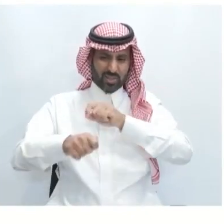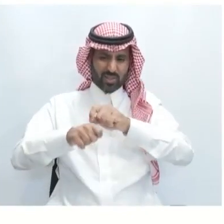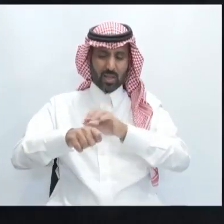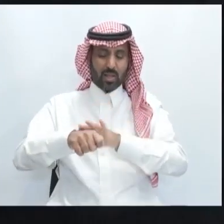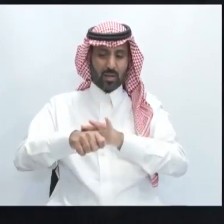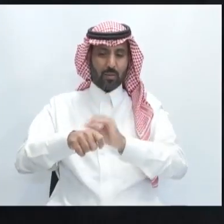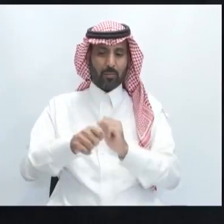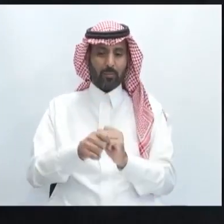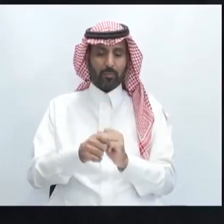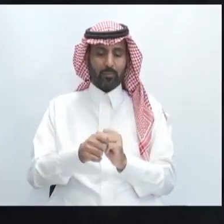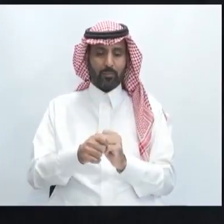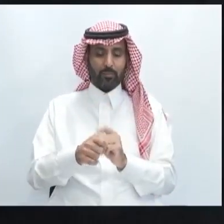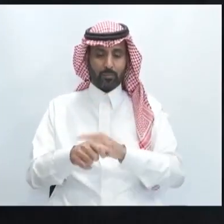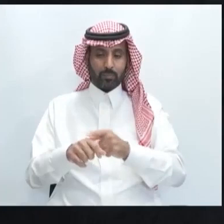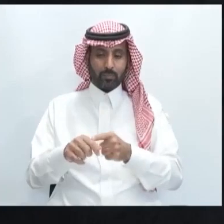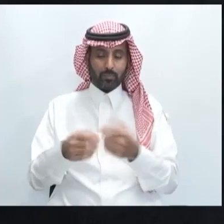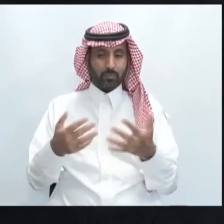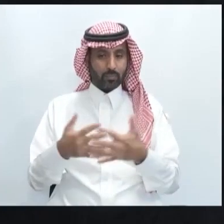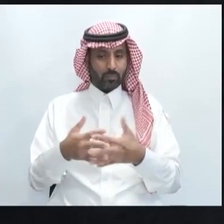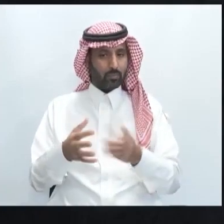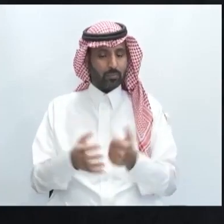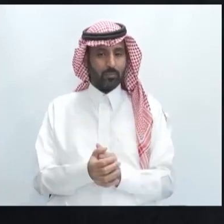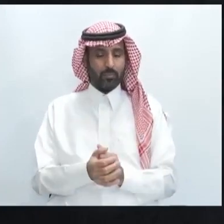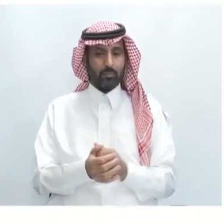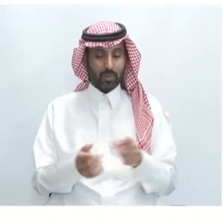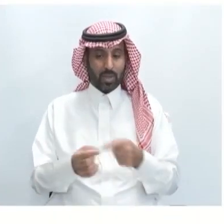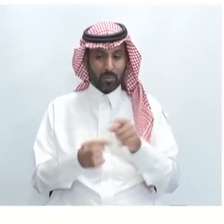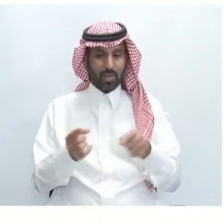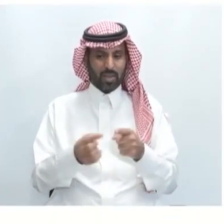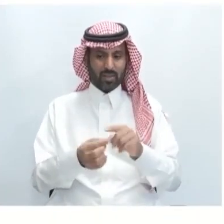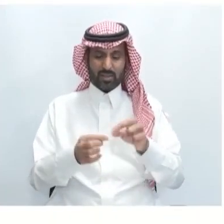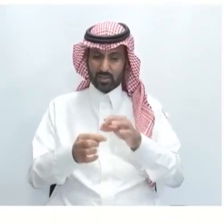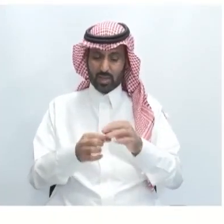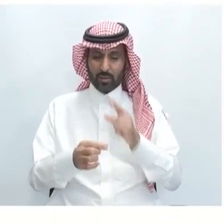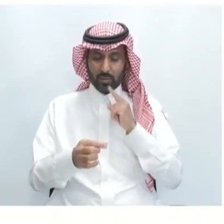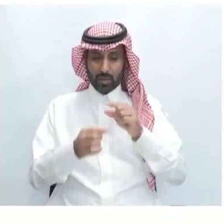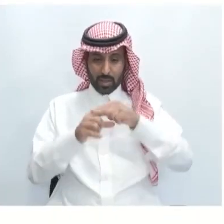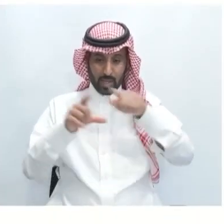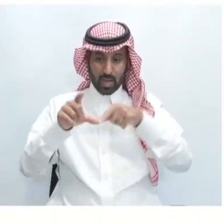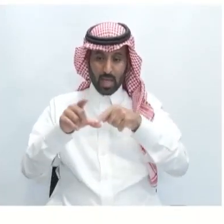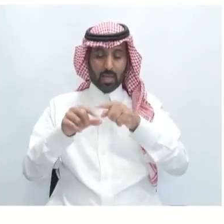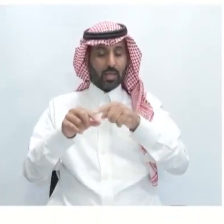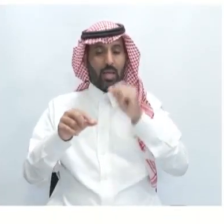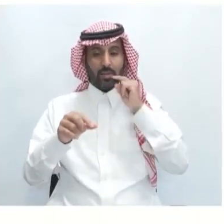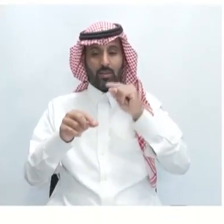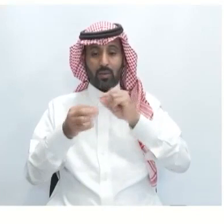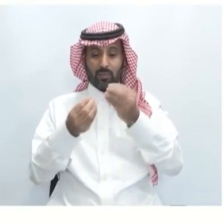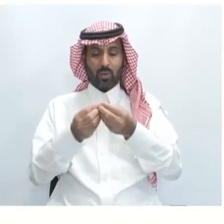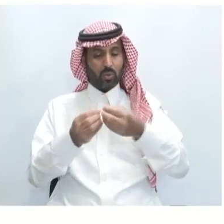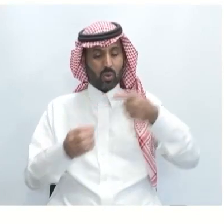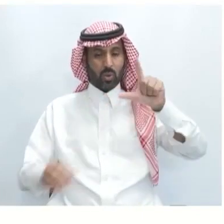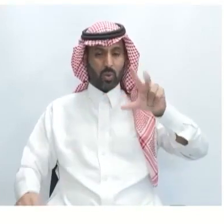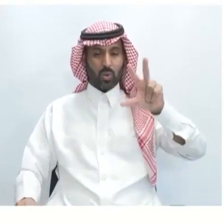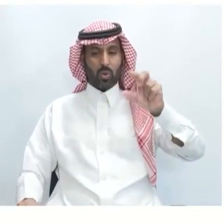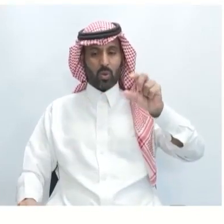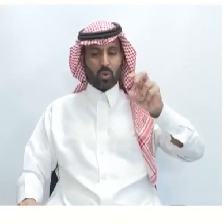نسيج دهني بالمركبات العضويه تتكون من دهون احسنتم اذا الخلايا الدهنيه تتكون من دهون رائع